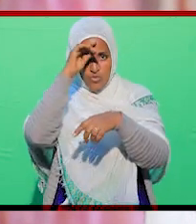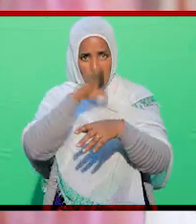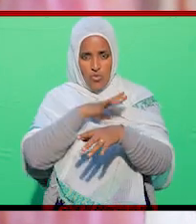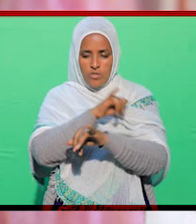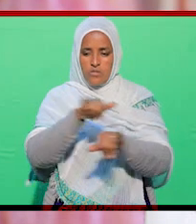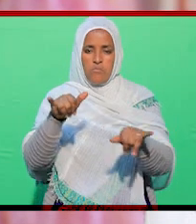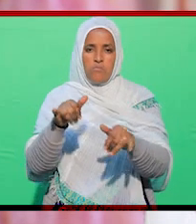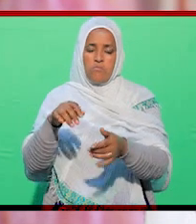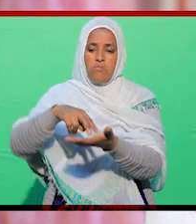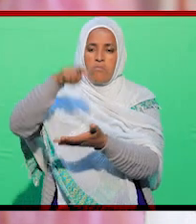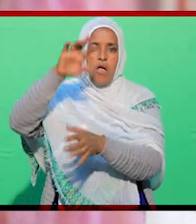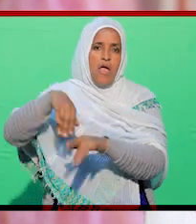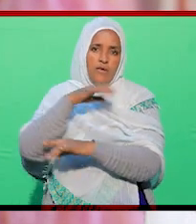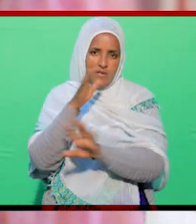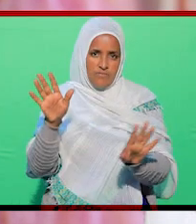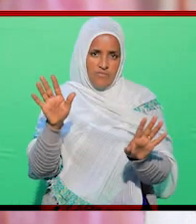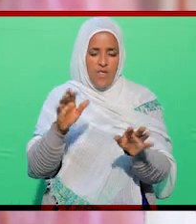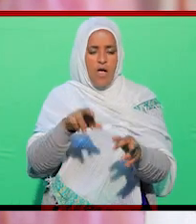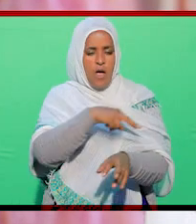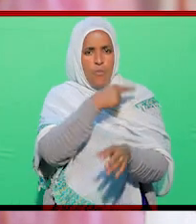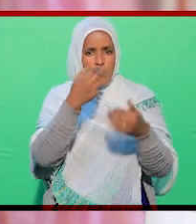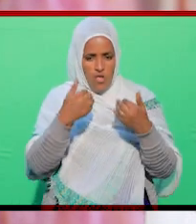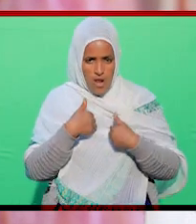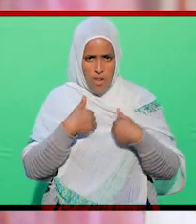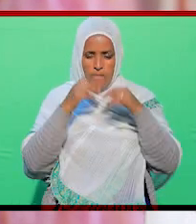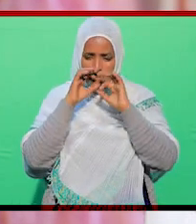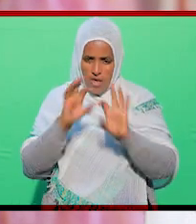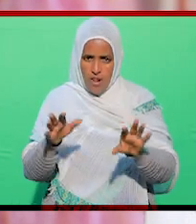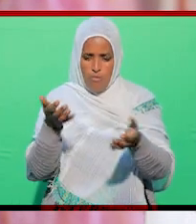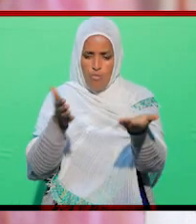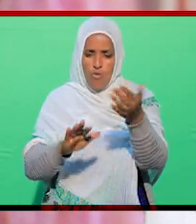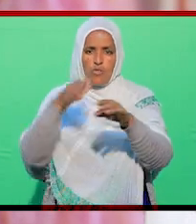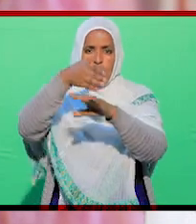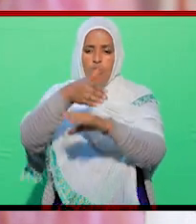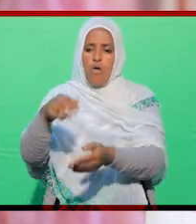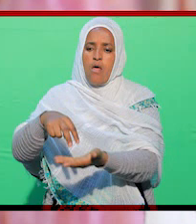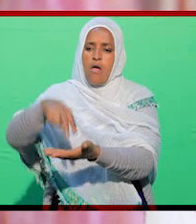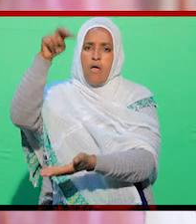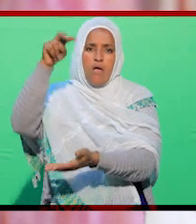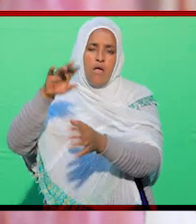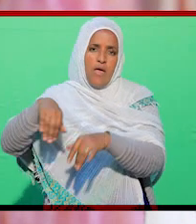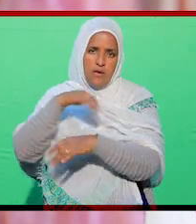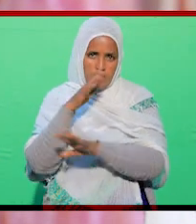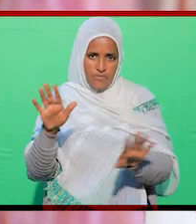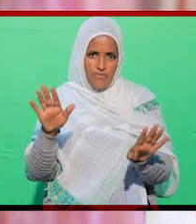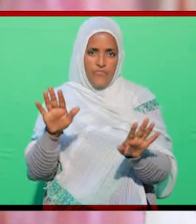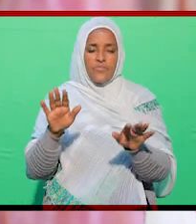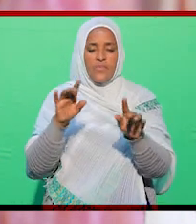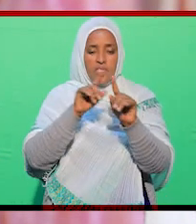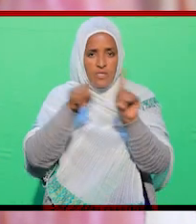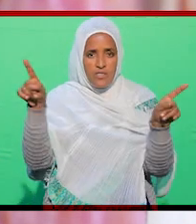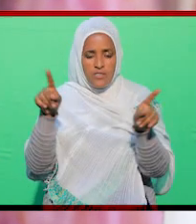ብዙ ክደትን የሚያመጡ ሰዎችም እንደዚሁ አይቀርላቸው። ሃይማኖት ያላቸውም የሌላቸውም መነሳታቸው